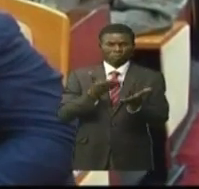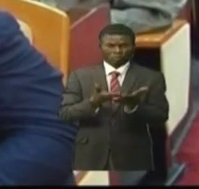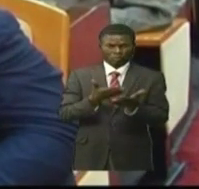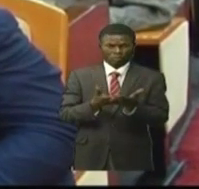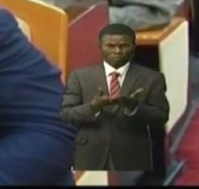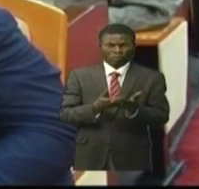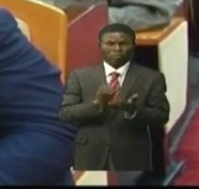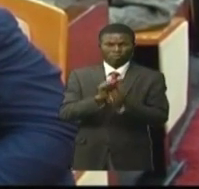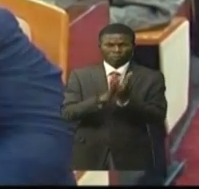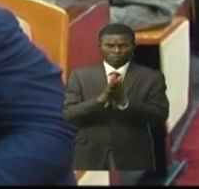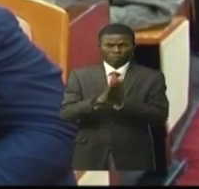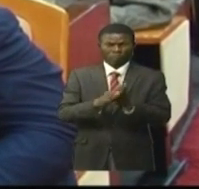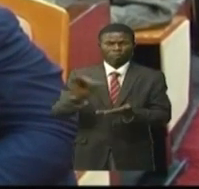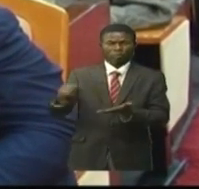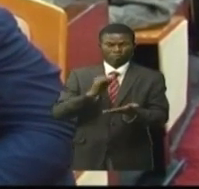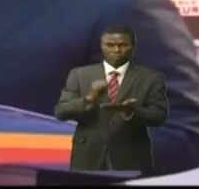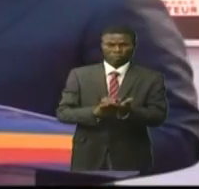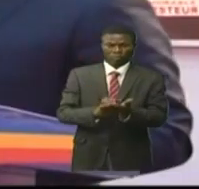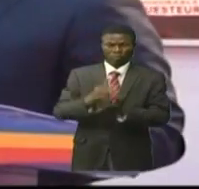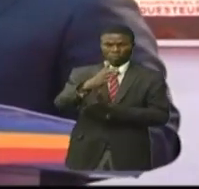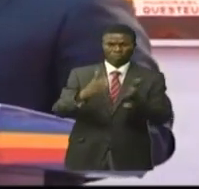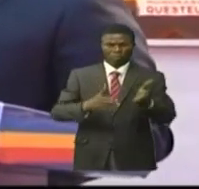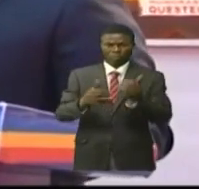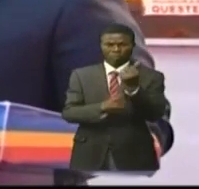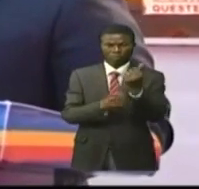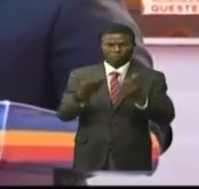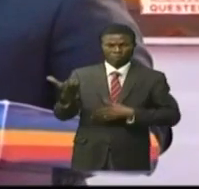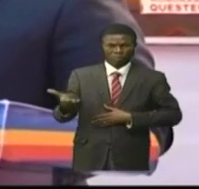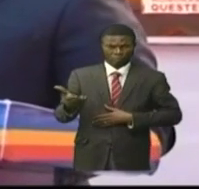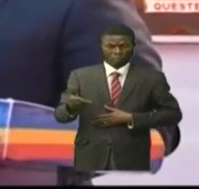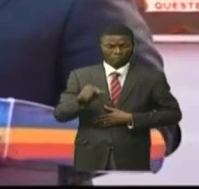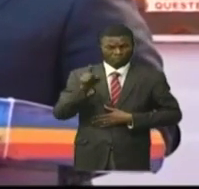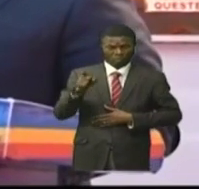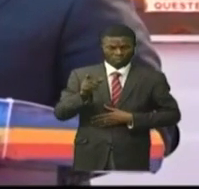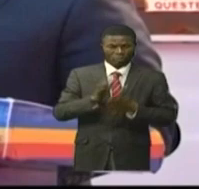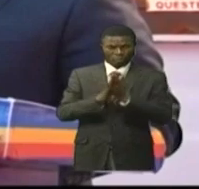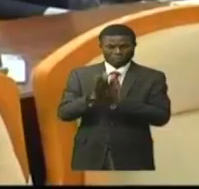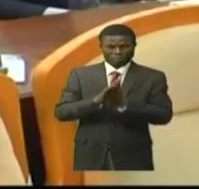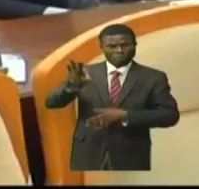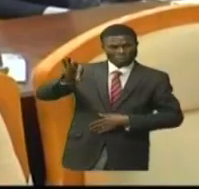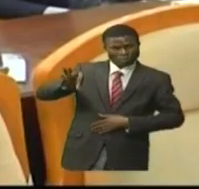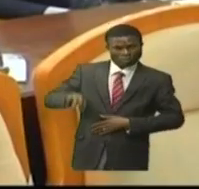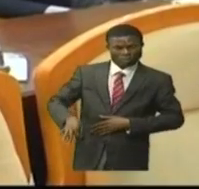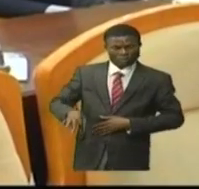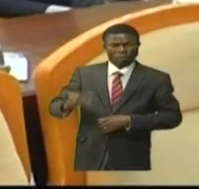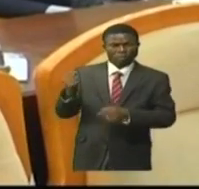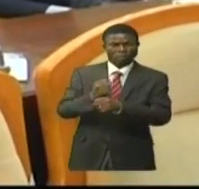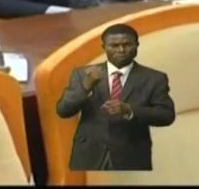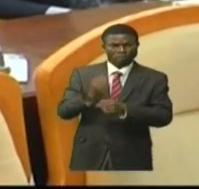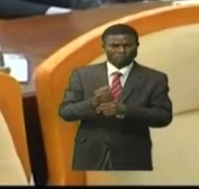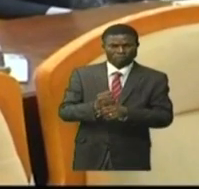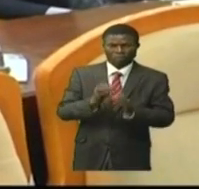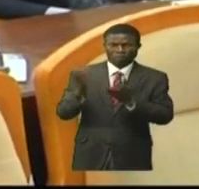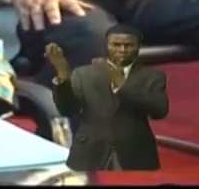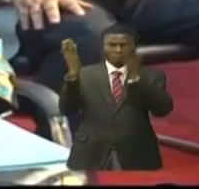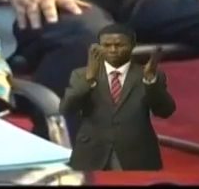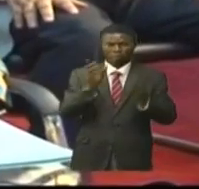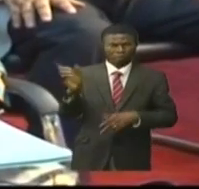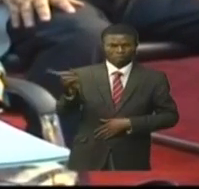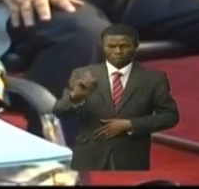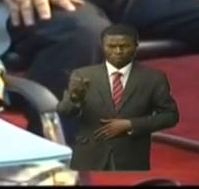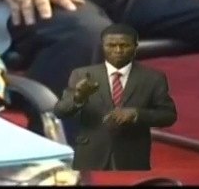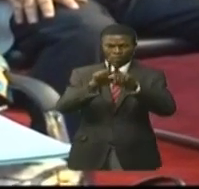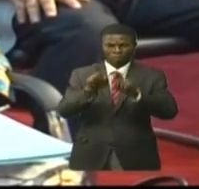s'agissant de l'impôt sur le revenu des personnes physiques celui-ci s'applique au bénéfice des professions non commerciales et aussi